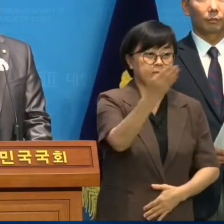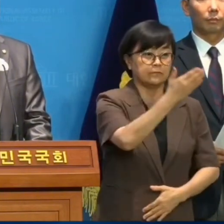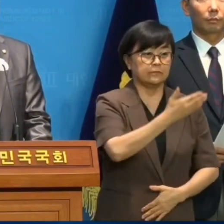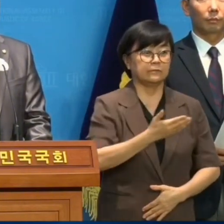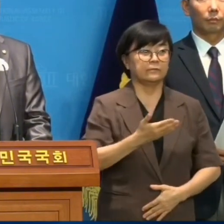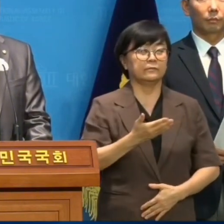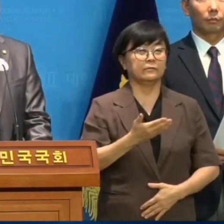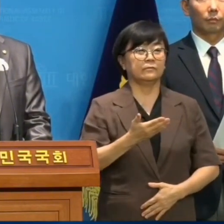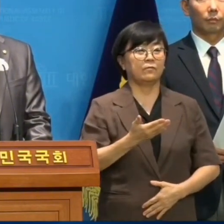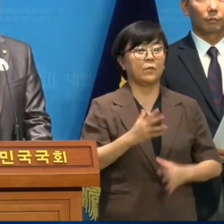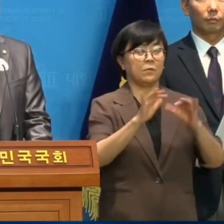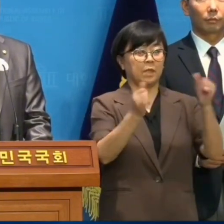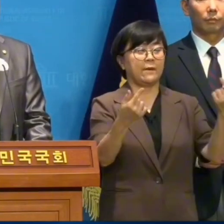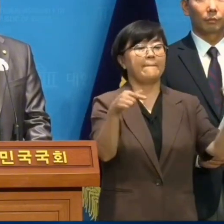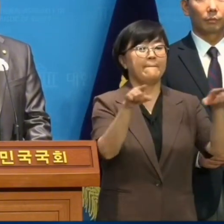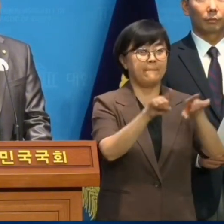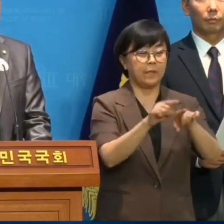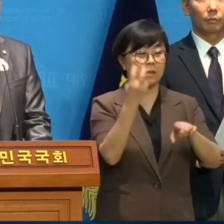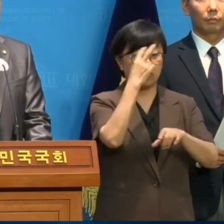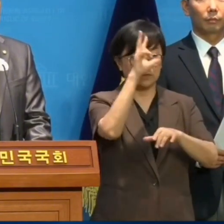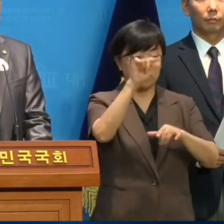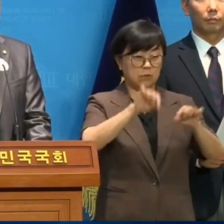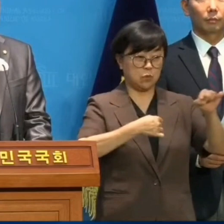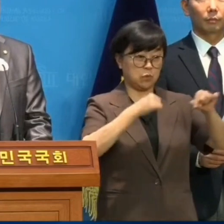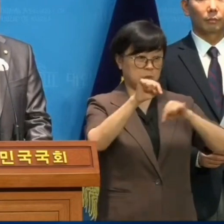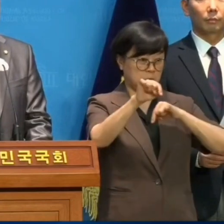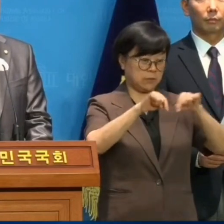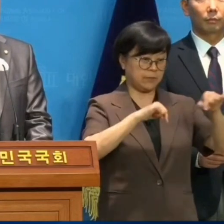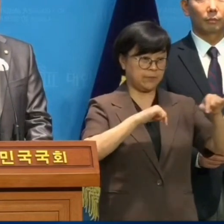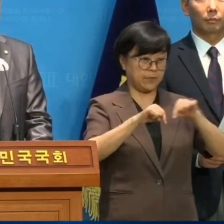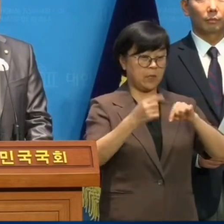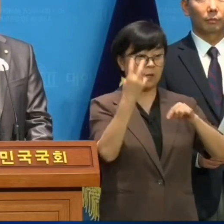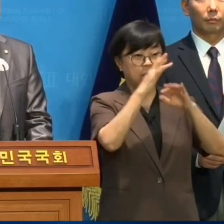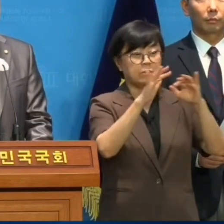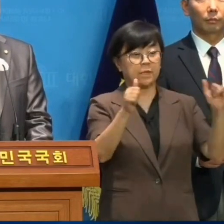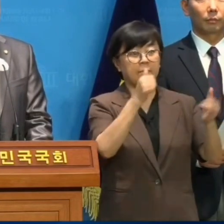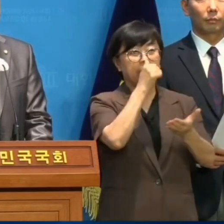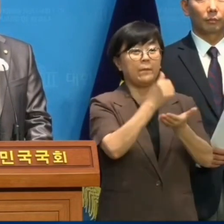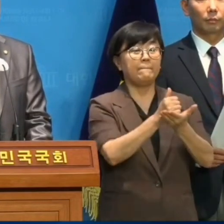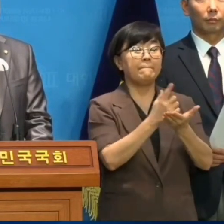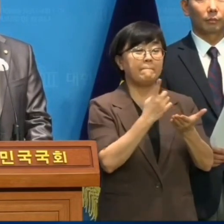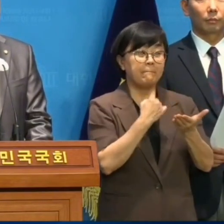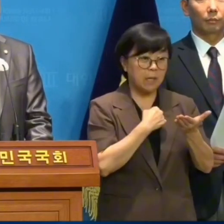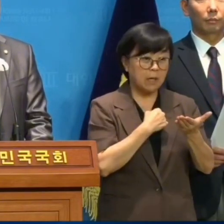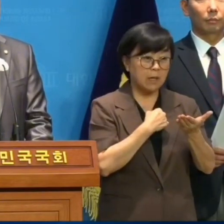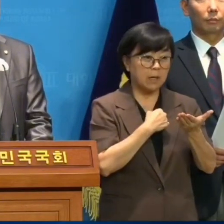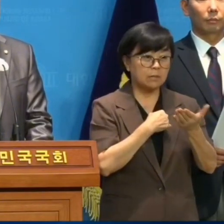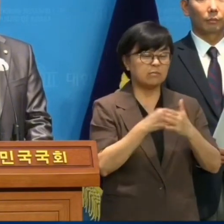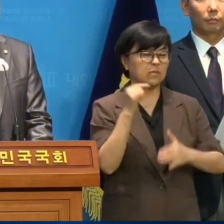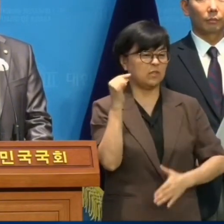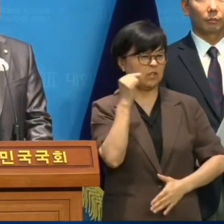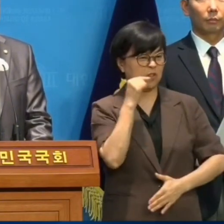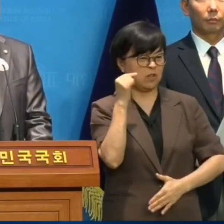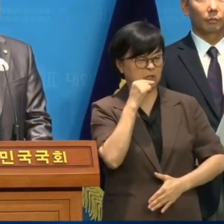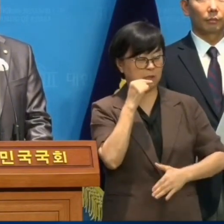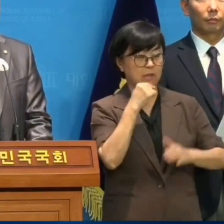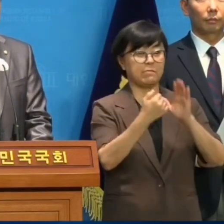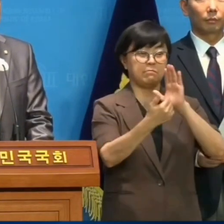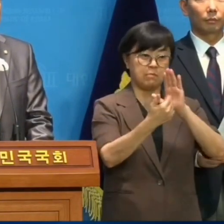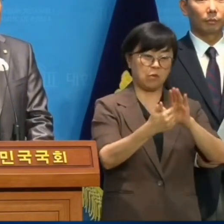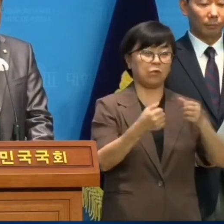예, 국민과 함께 검찰 독재 그리고 검사 범죄에 대해서 단호하게 대응하고